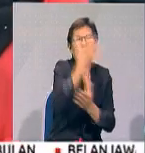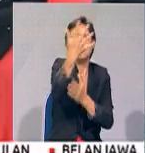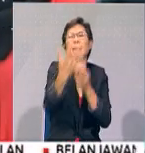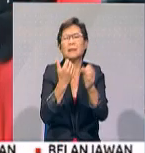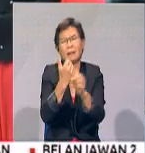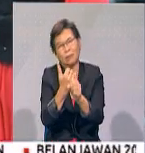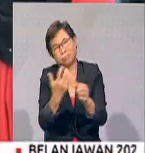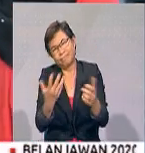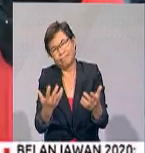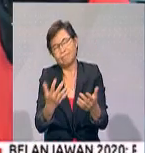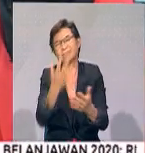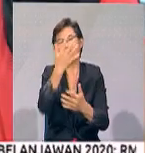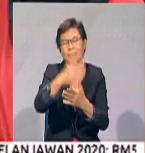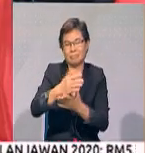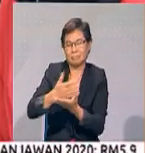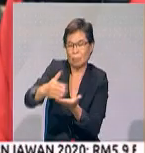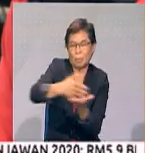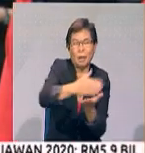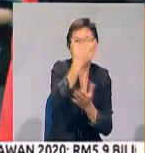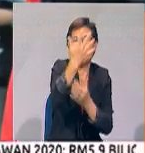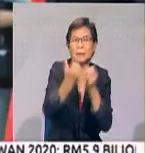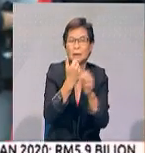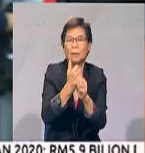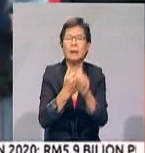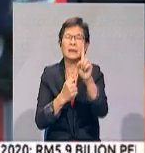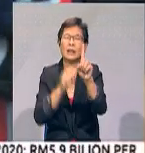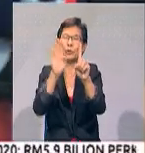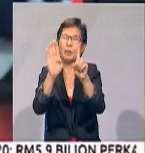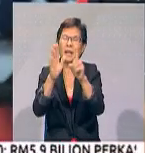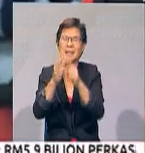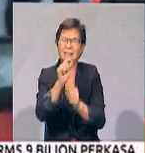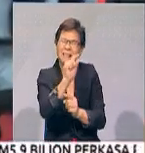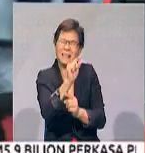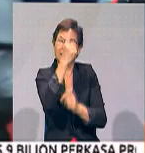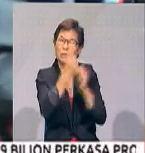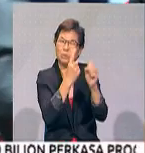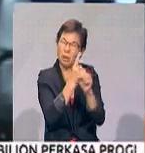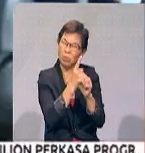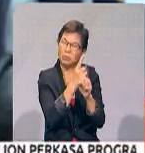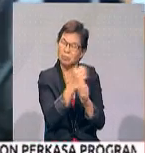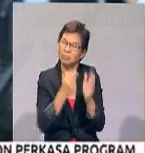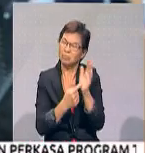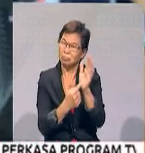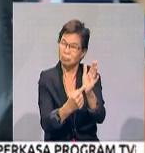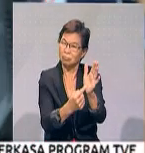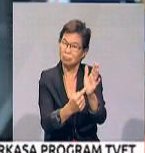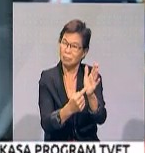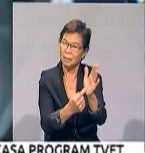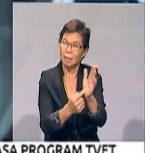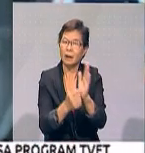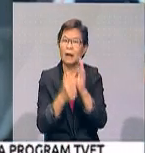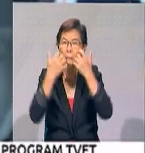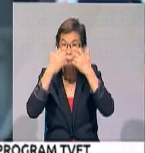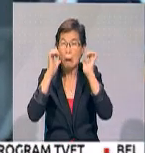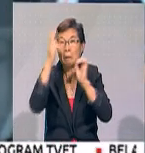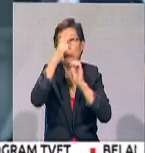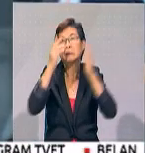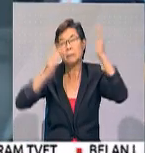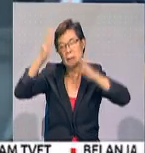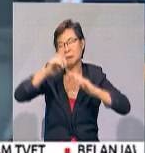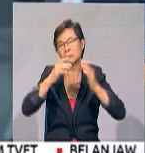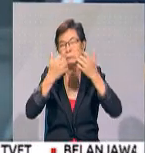Berarti 1 bilion lebih sedikit bagi setiap tahun, dan ini merupakan dalam keupayaan kerajaan Malaysia